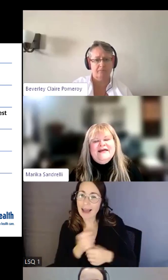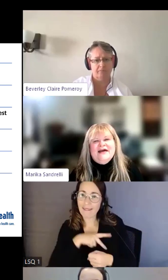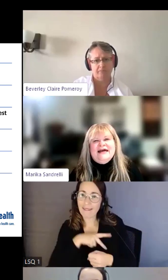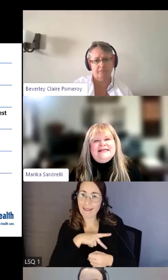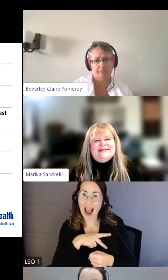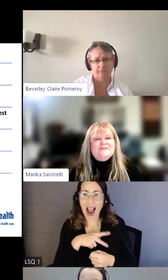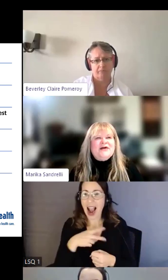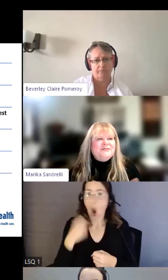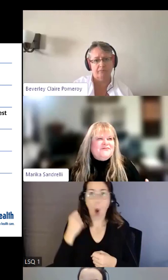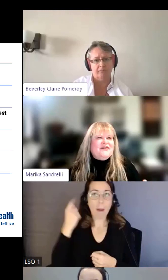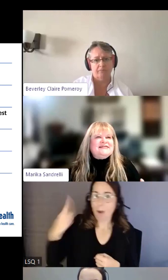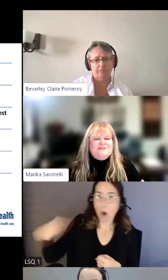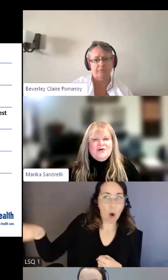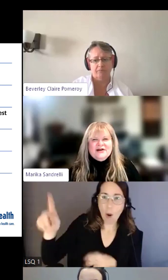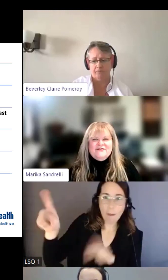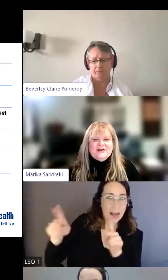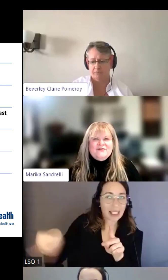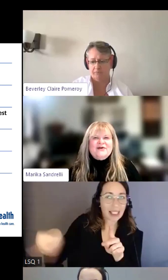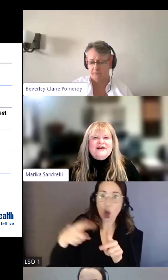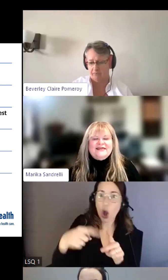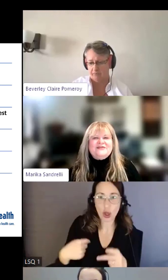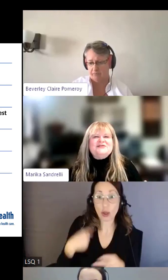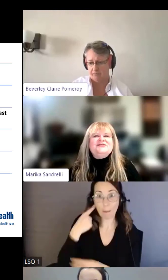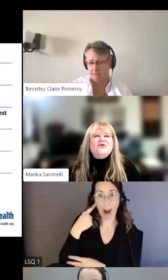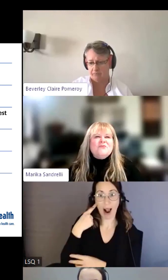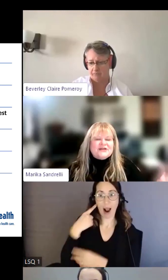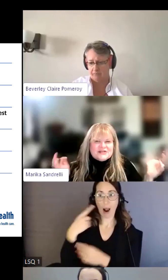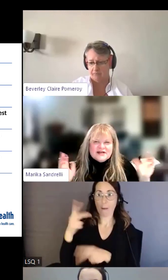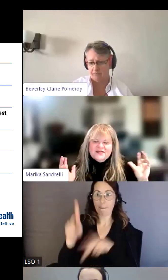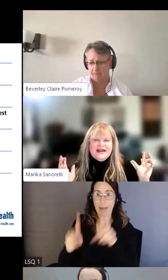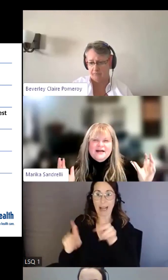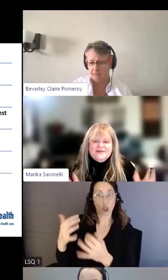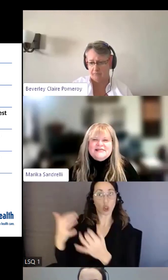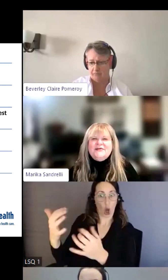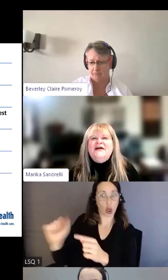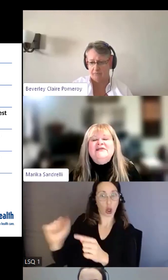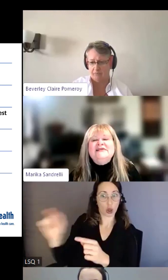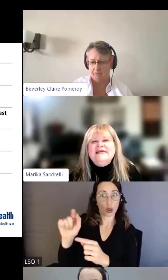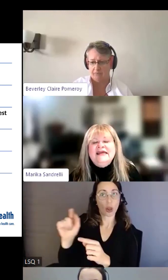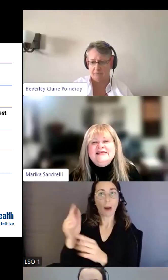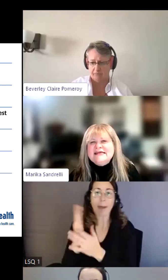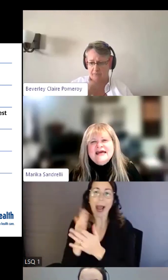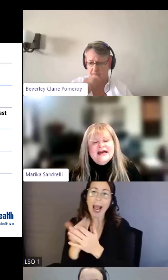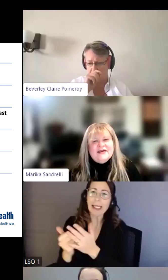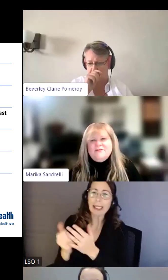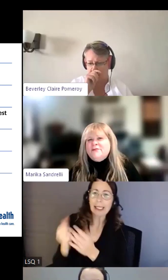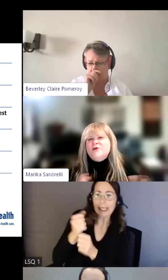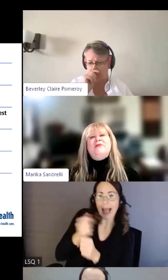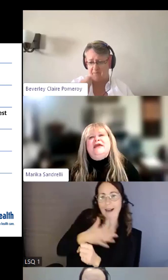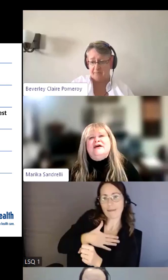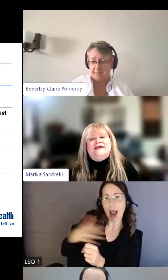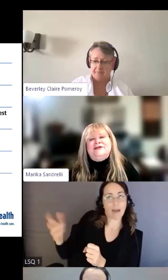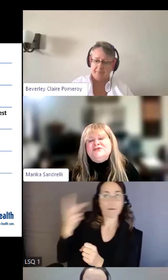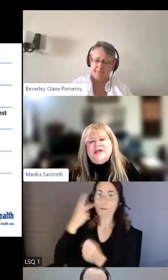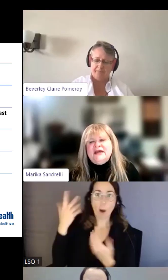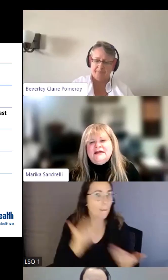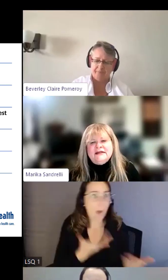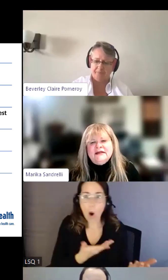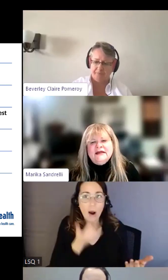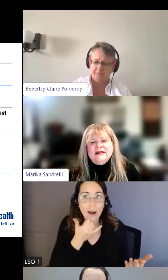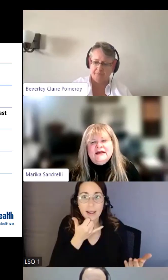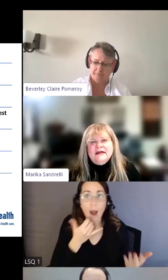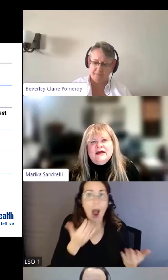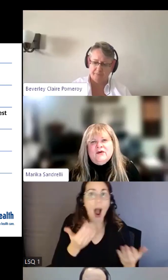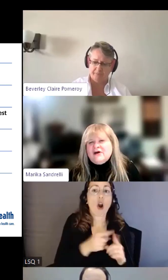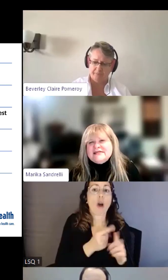public qui fait face à une partie de notre travail ne voit pas tout ce qui se passe dans les coulisses Et le public ne comprend